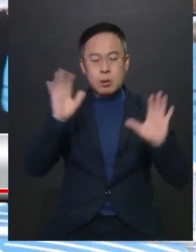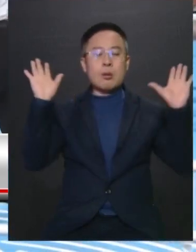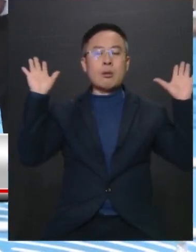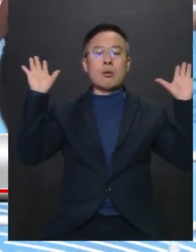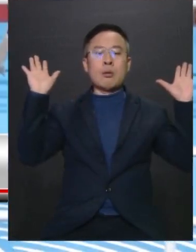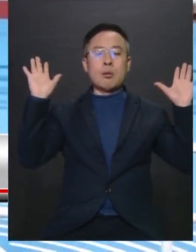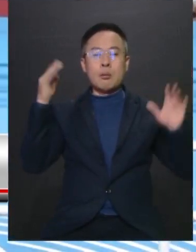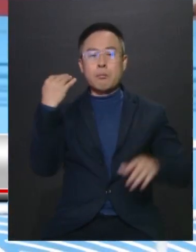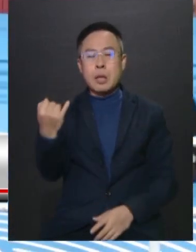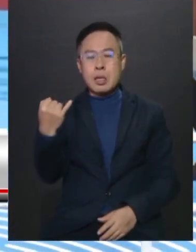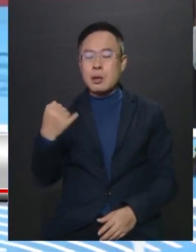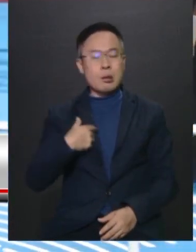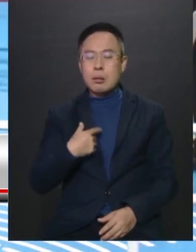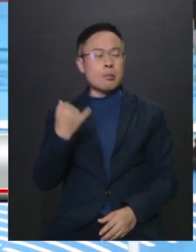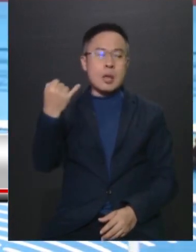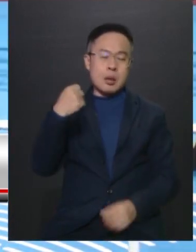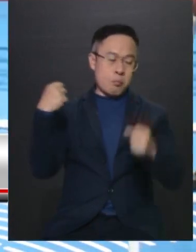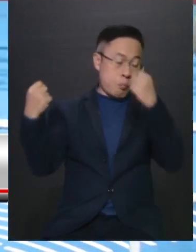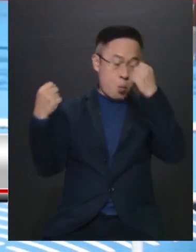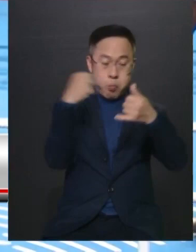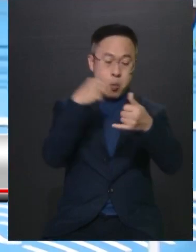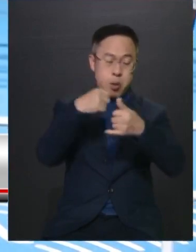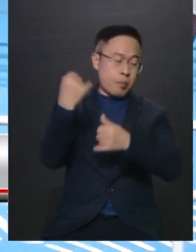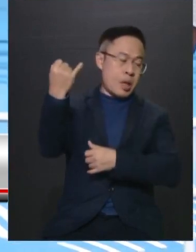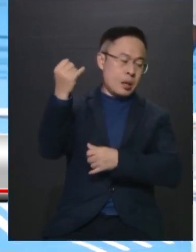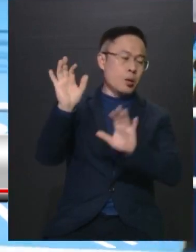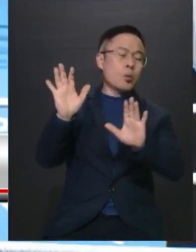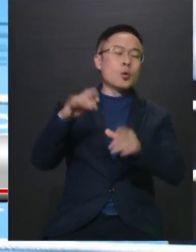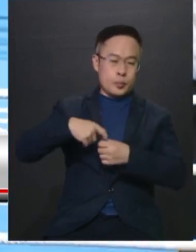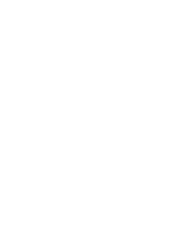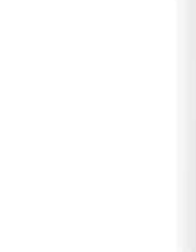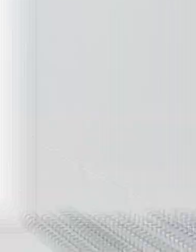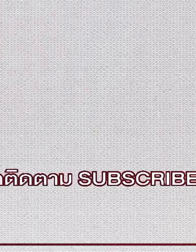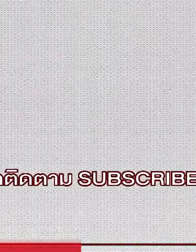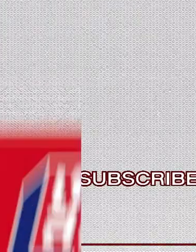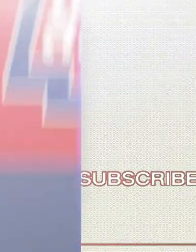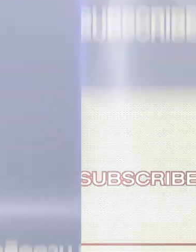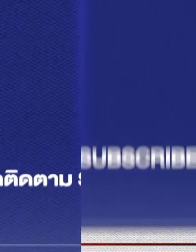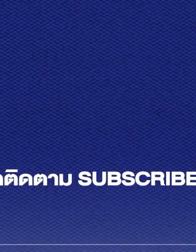แต่ก็คู่แข่งก็รู้ตัวแหละว่าสู้ไม่ได้ลงไปสู้มีแต่จะเจ็บตัวเปล่าๆนะคะ